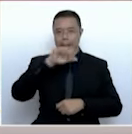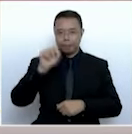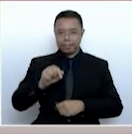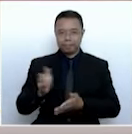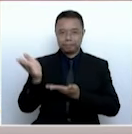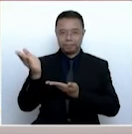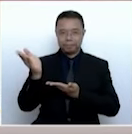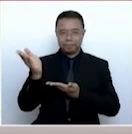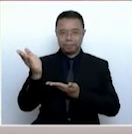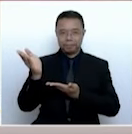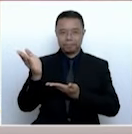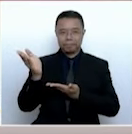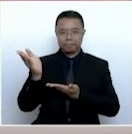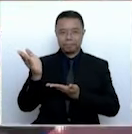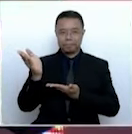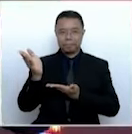ini.